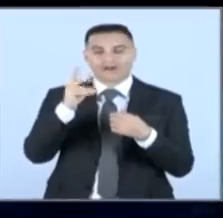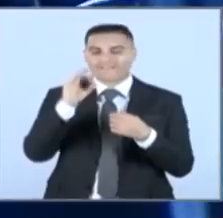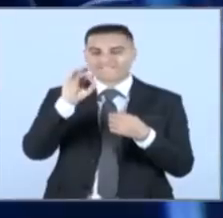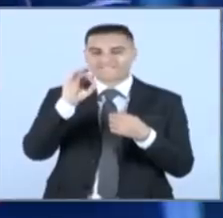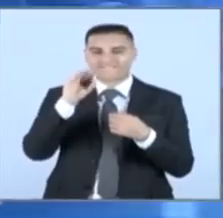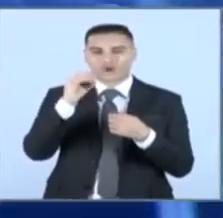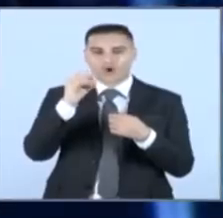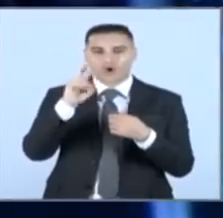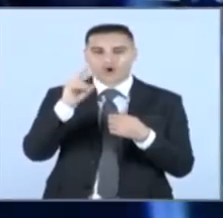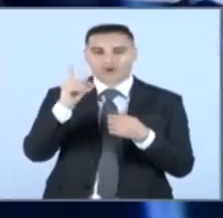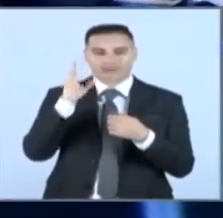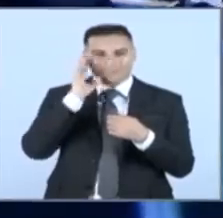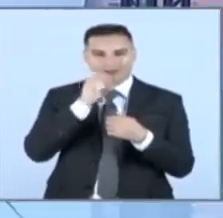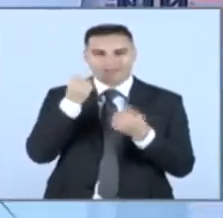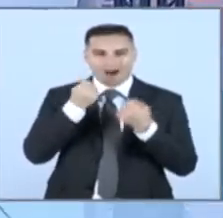أسسها هنري فورد